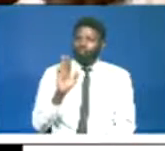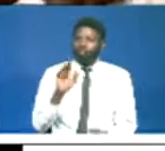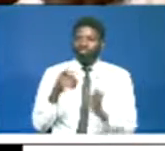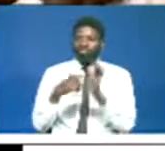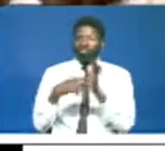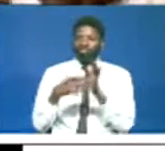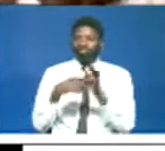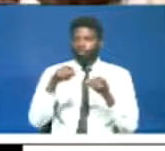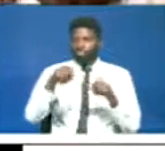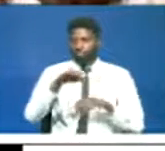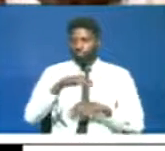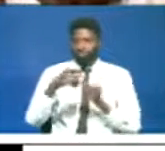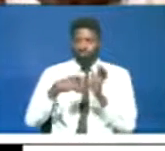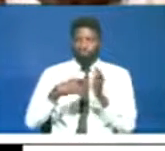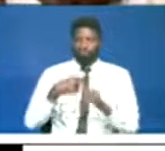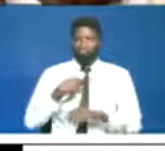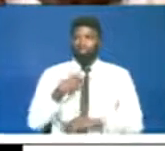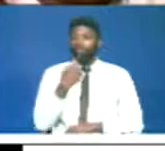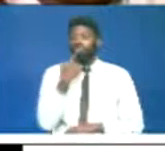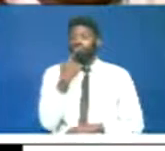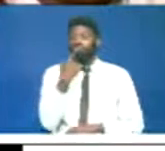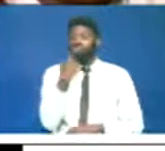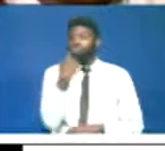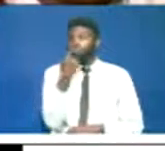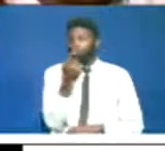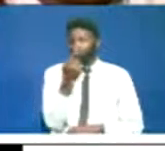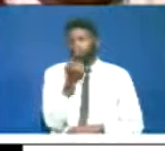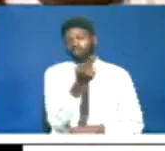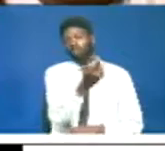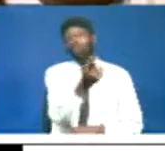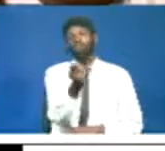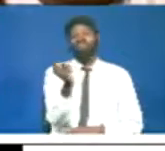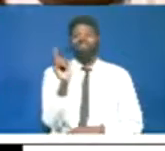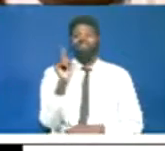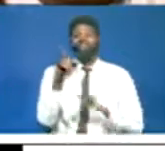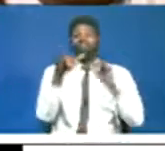hapa Mwea. And I want to say to all the farmers, sisi